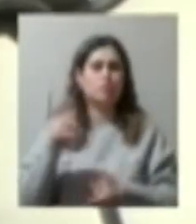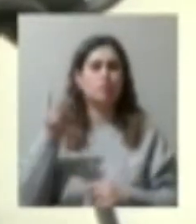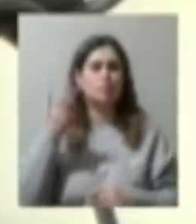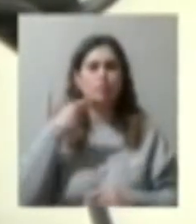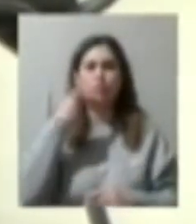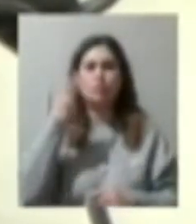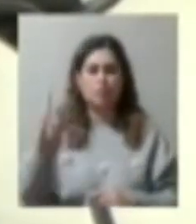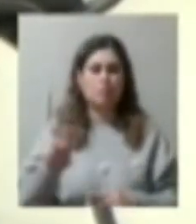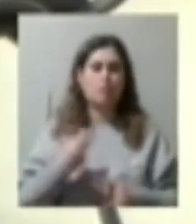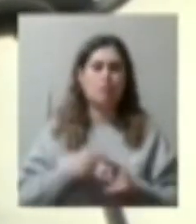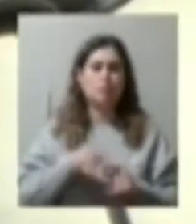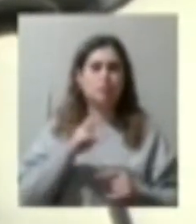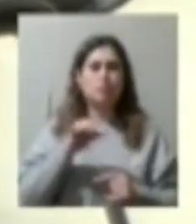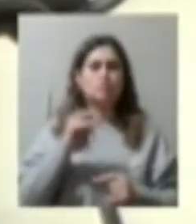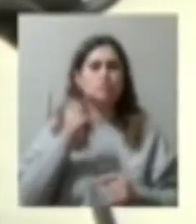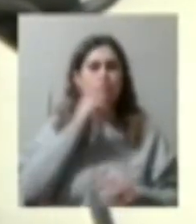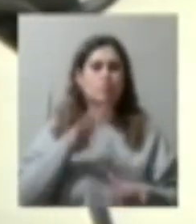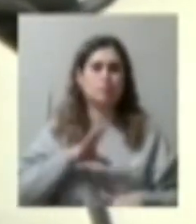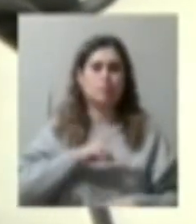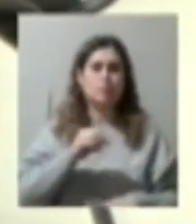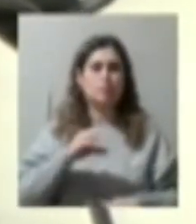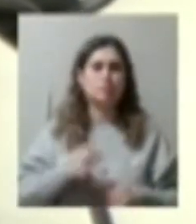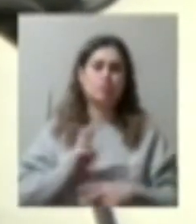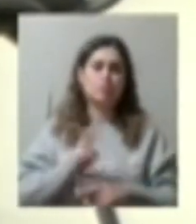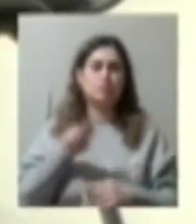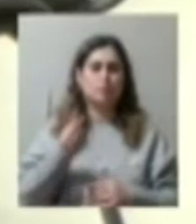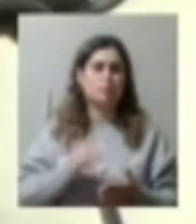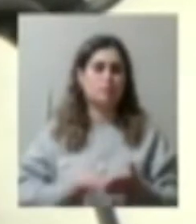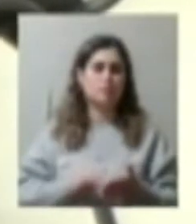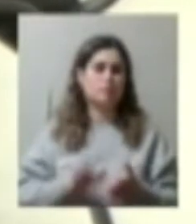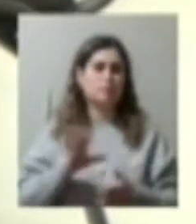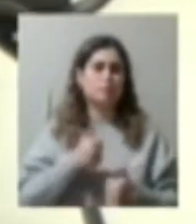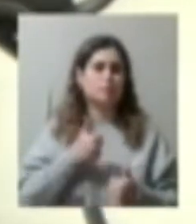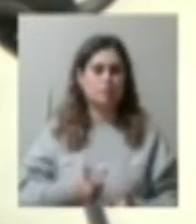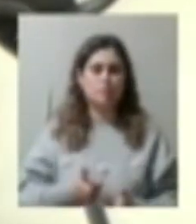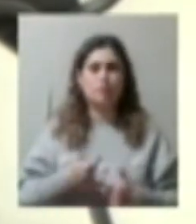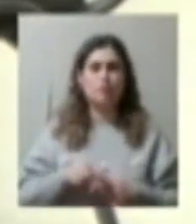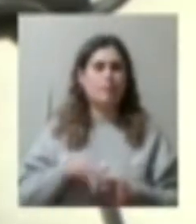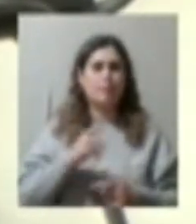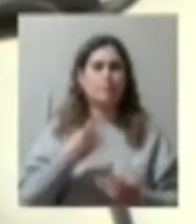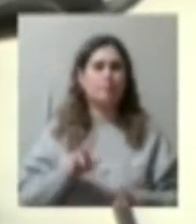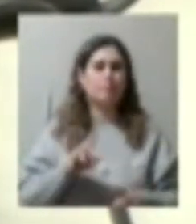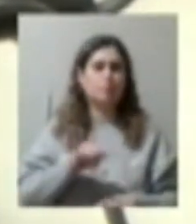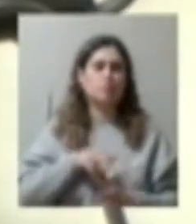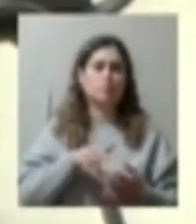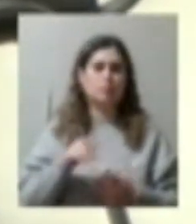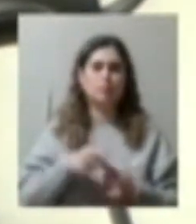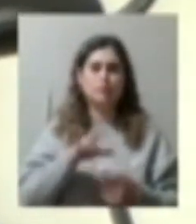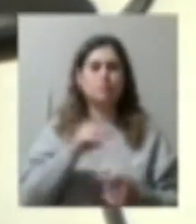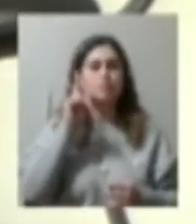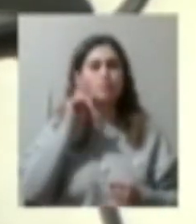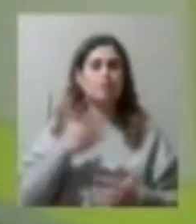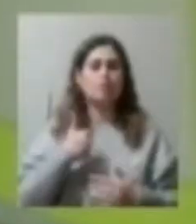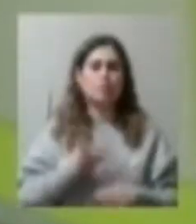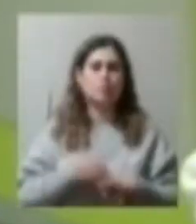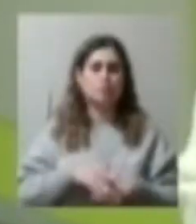куди. На старому місці була каса. Прийшов, виписали тобі талон, оплатив і все. Не треба нікуди йти. Ви знаєте, як мені важко